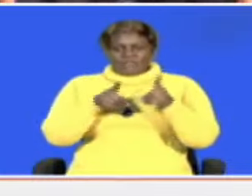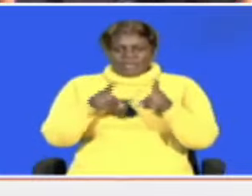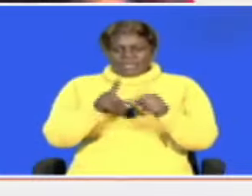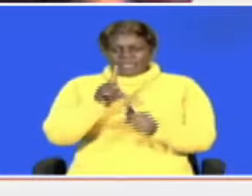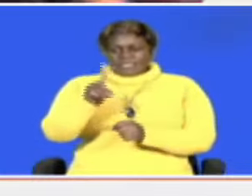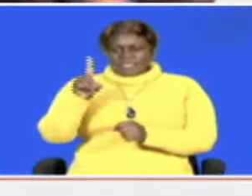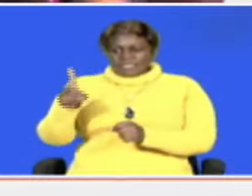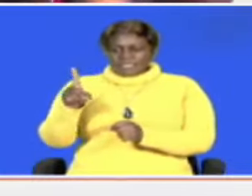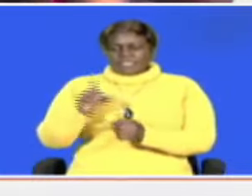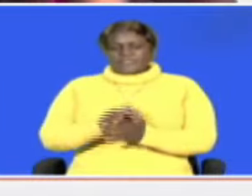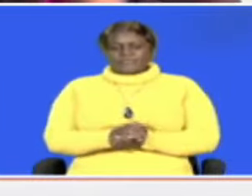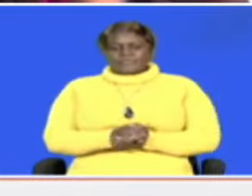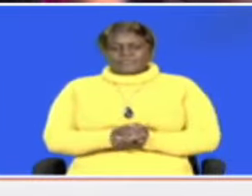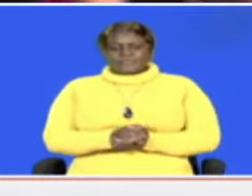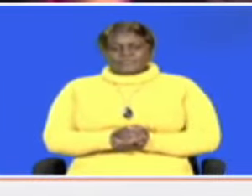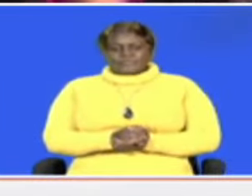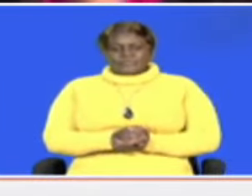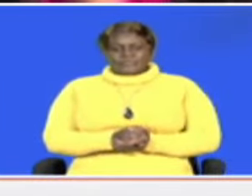kila kaya.